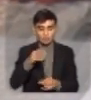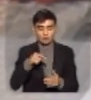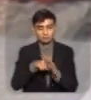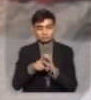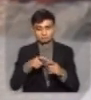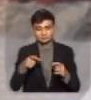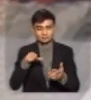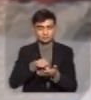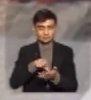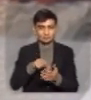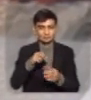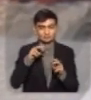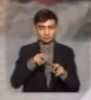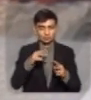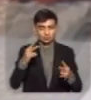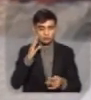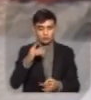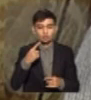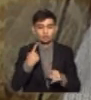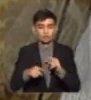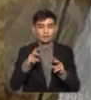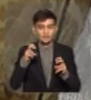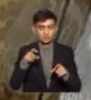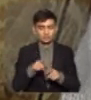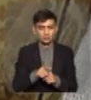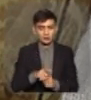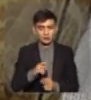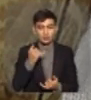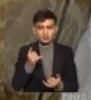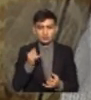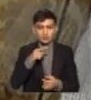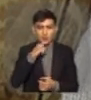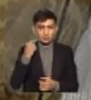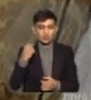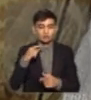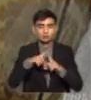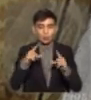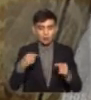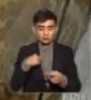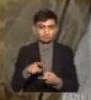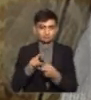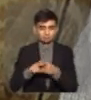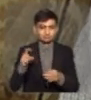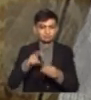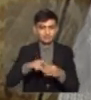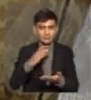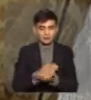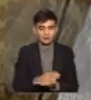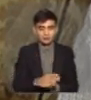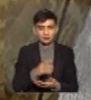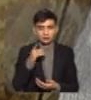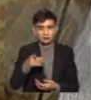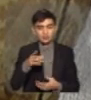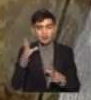контроля присутствует, но называется по-другому. Мы сейчас прикреплены к российской школе, то есть к омской школе.